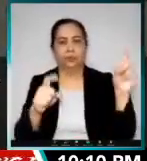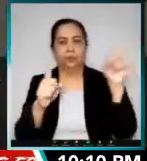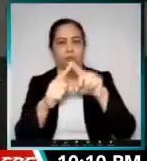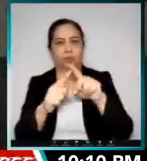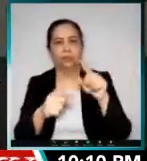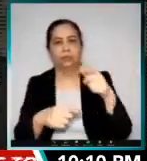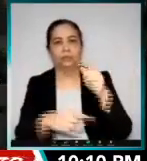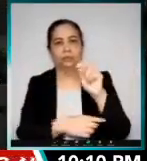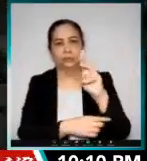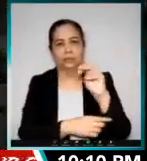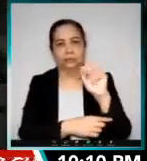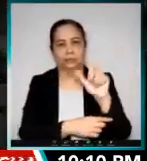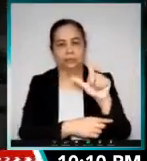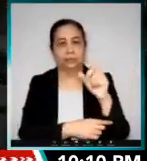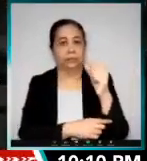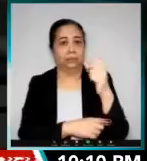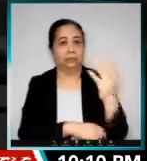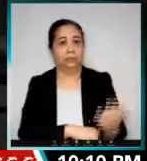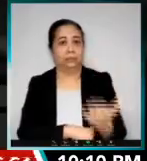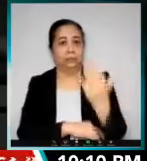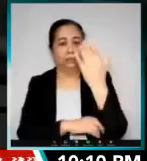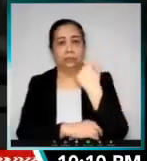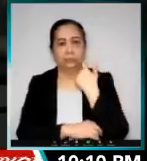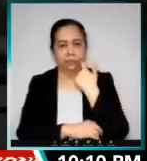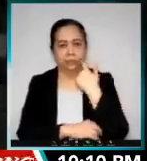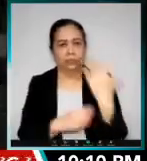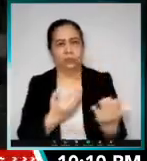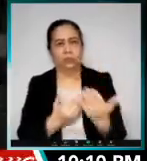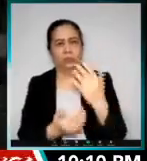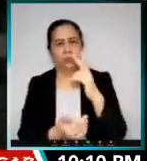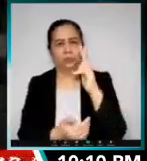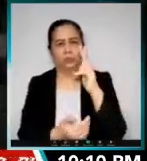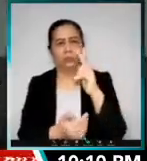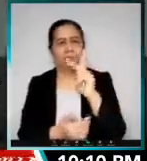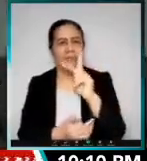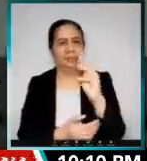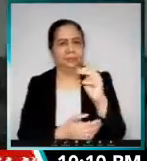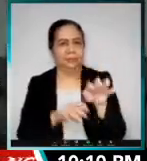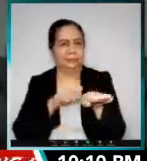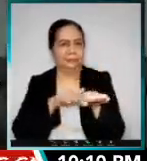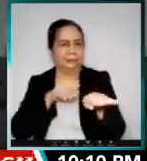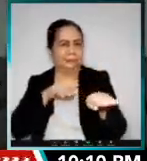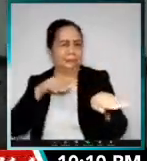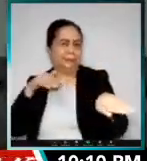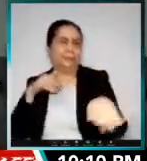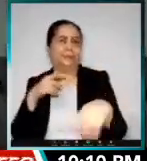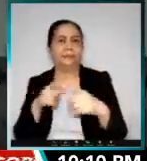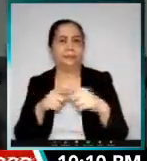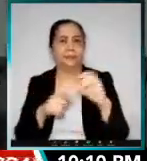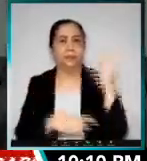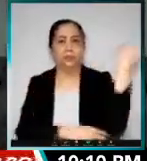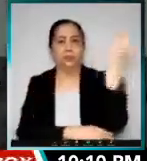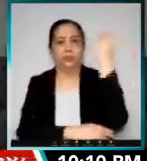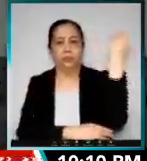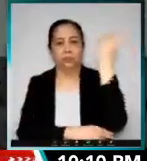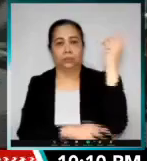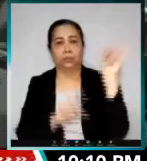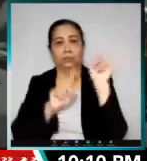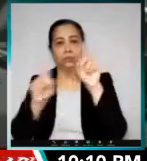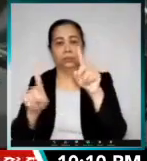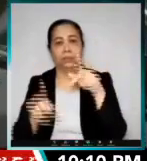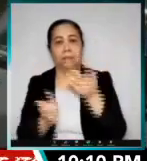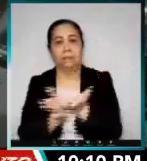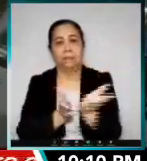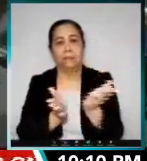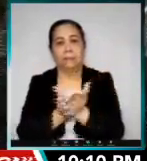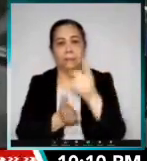11 na umaga kanina, umabot ng mahigit 3 kilometro ang pila ng mga sasakyan sa Ortigas Extension papasok ng Pasig dahil sa checkpoint.